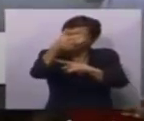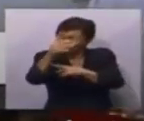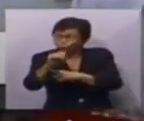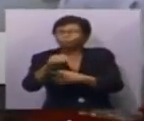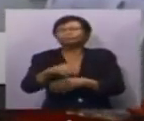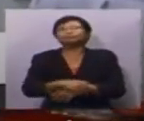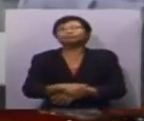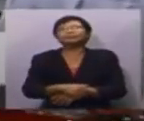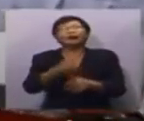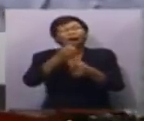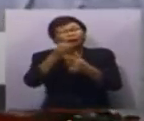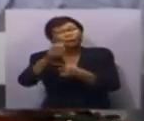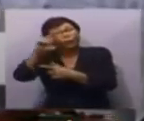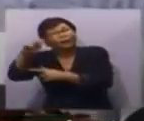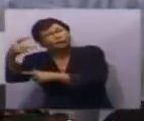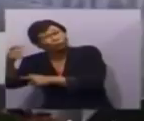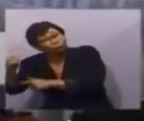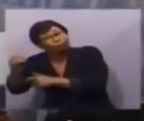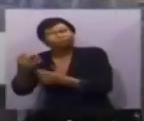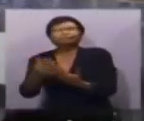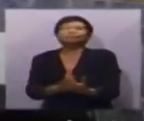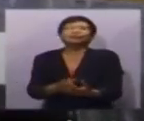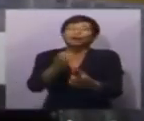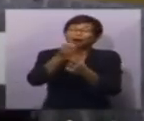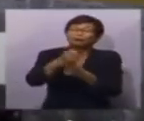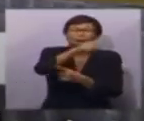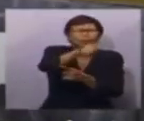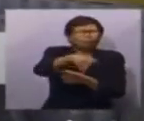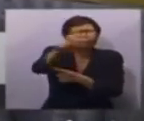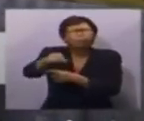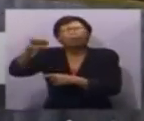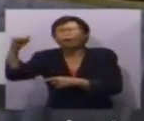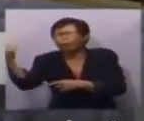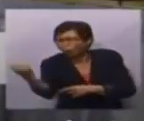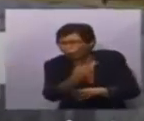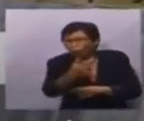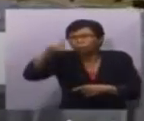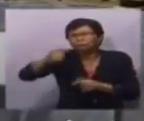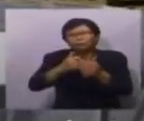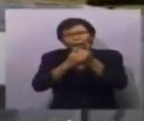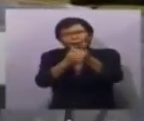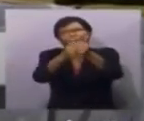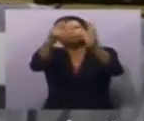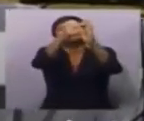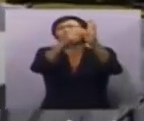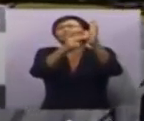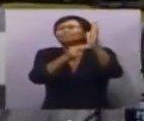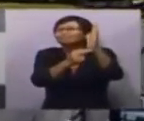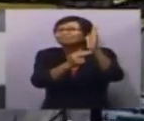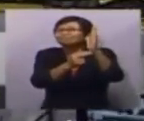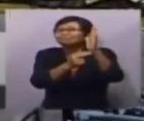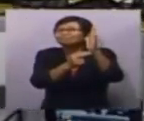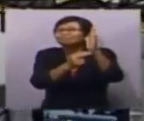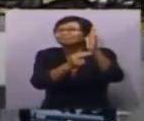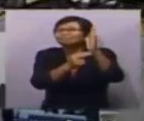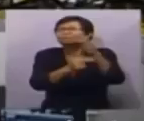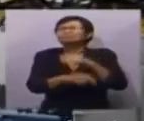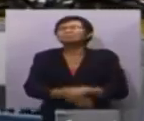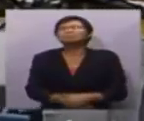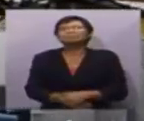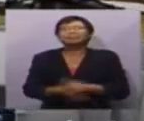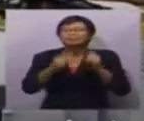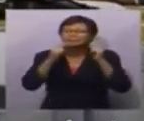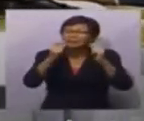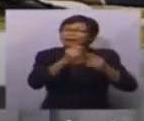kerajaan atau NGO dan orang ramai hendaklah mematuhi undang-undang, peraturan,